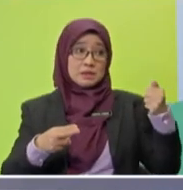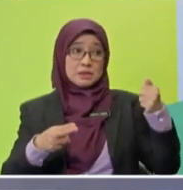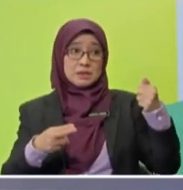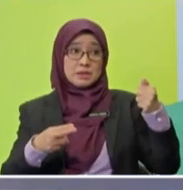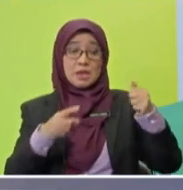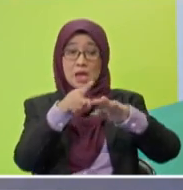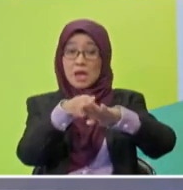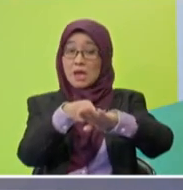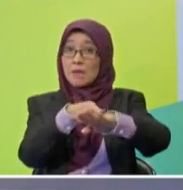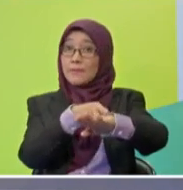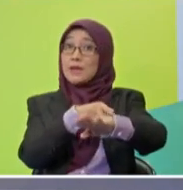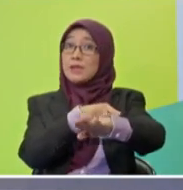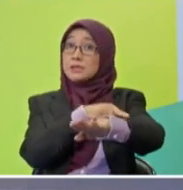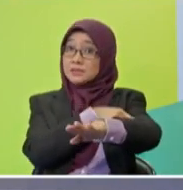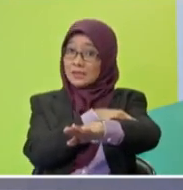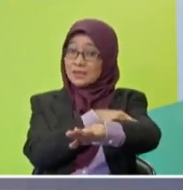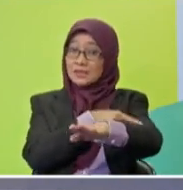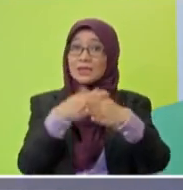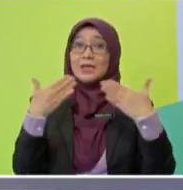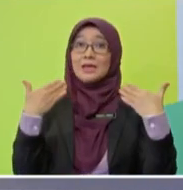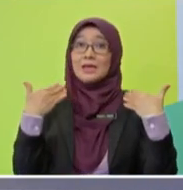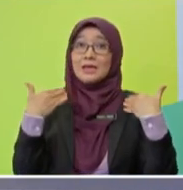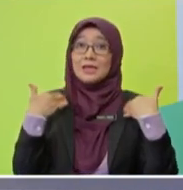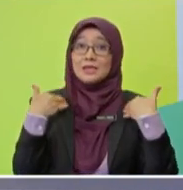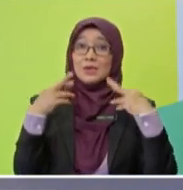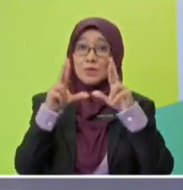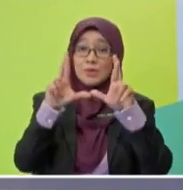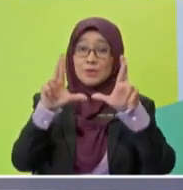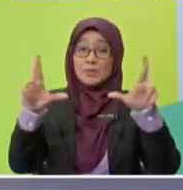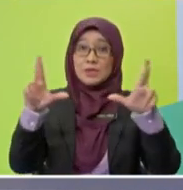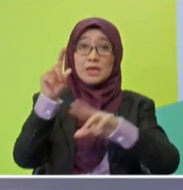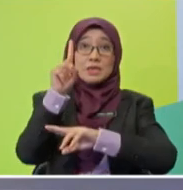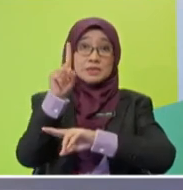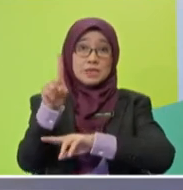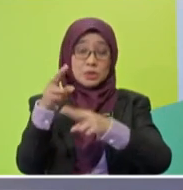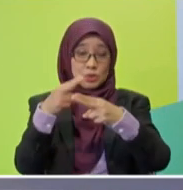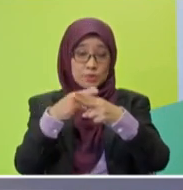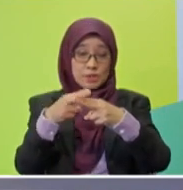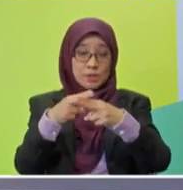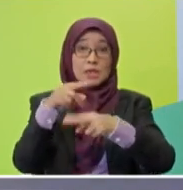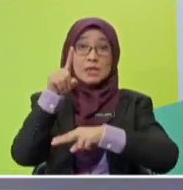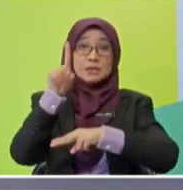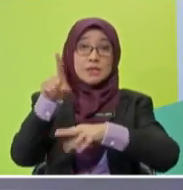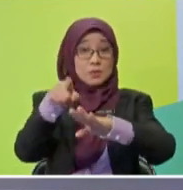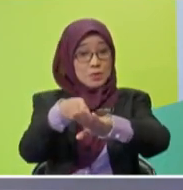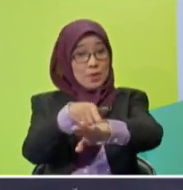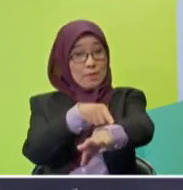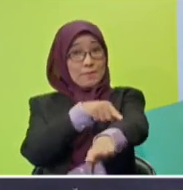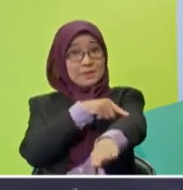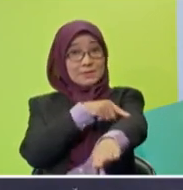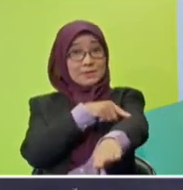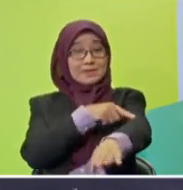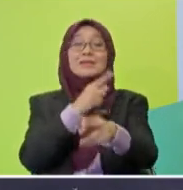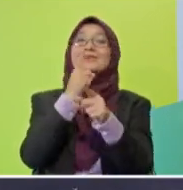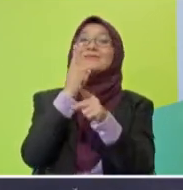panjang jadi ada dua penggaris satu pendek satu panjang tepat